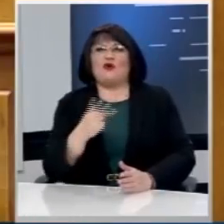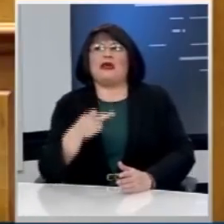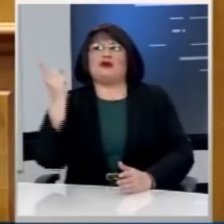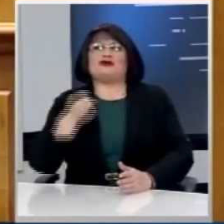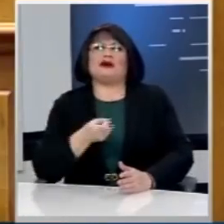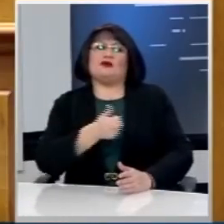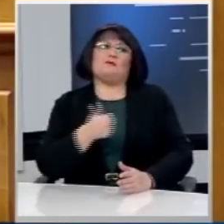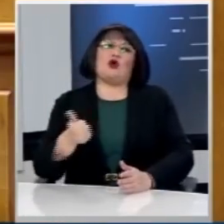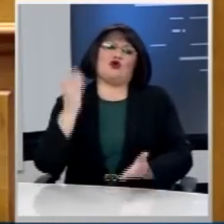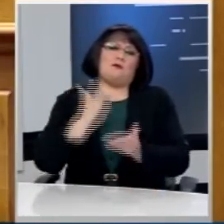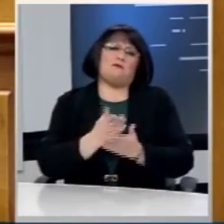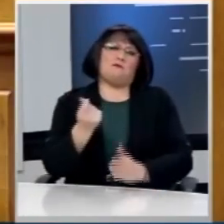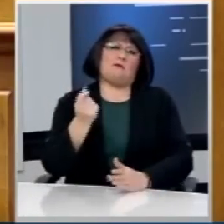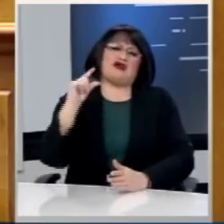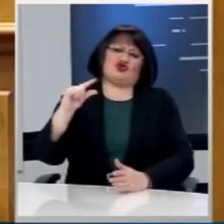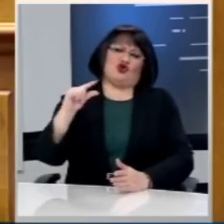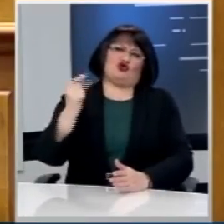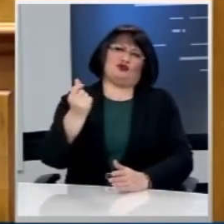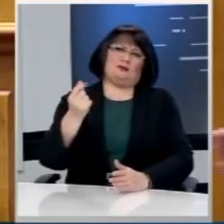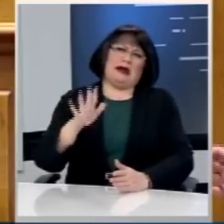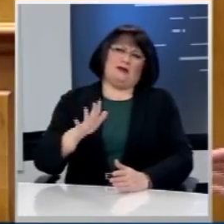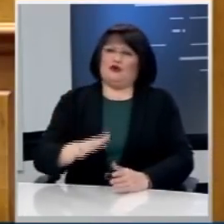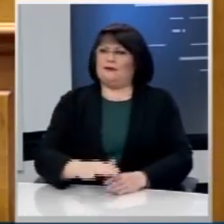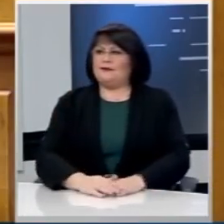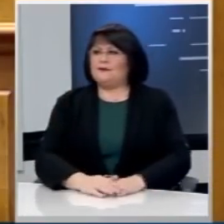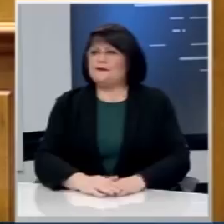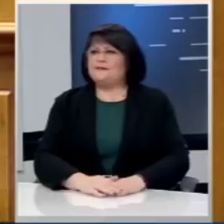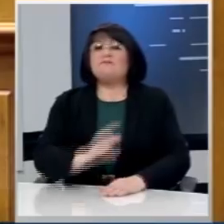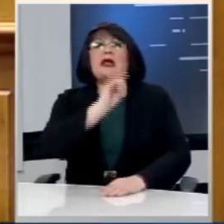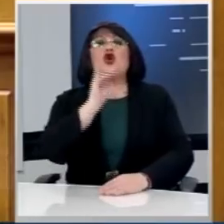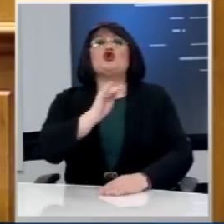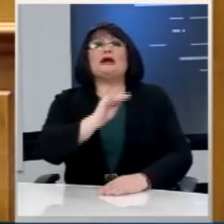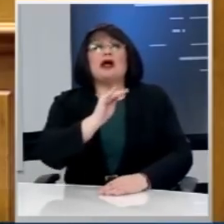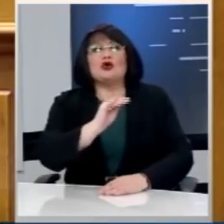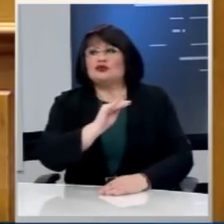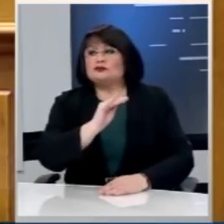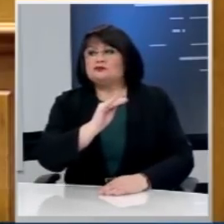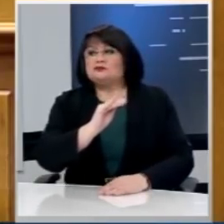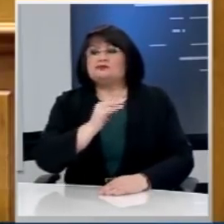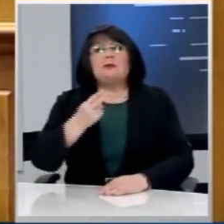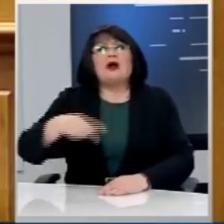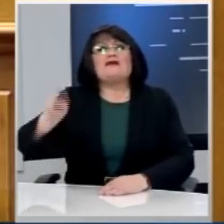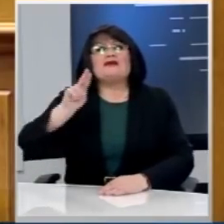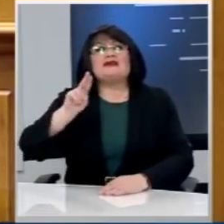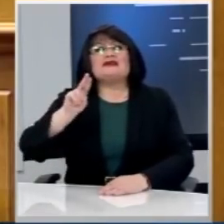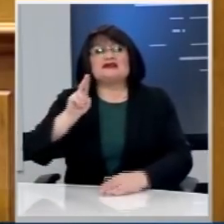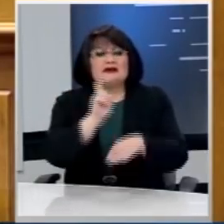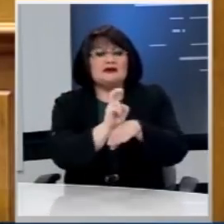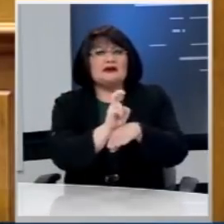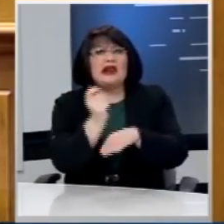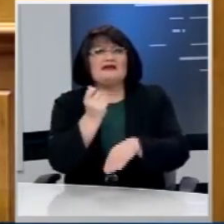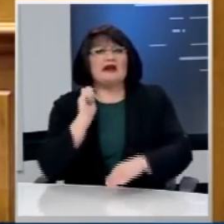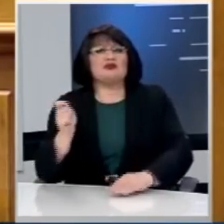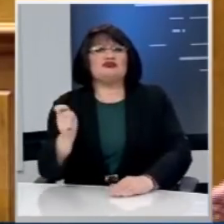αύξηση στο μέσο μισθό. Που πάει τελικά το ερώτημα είναι αυτή όλη η αύξηση της πίτας που πάει